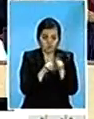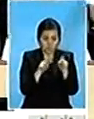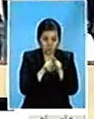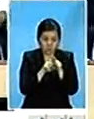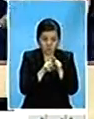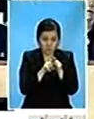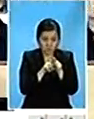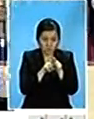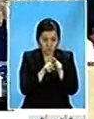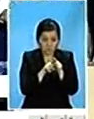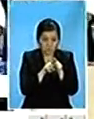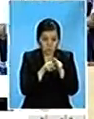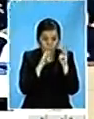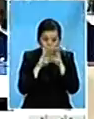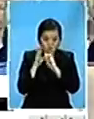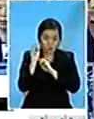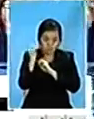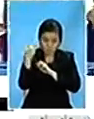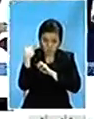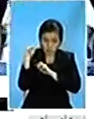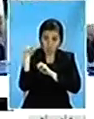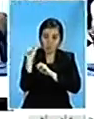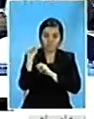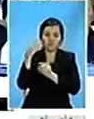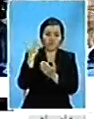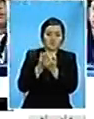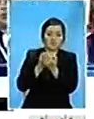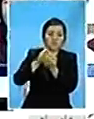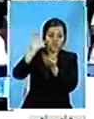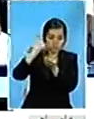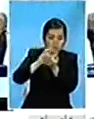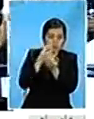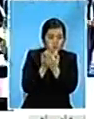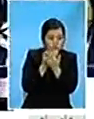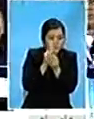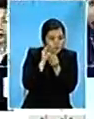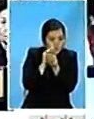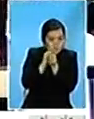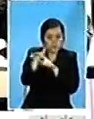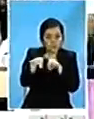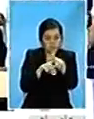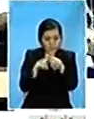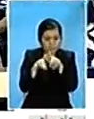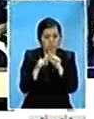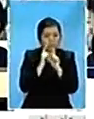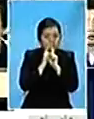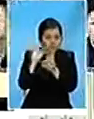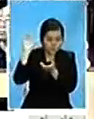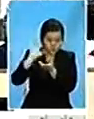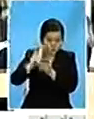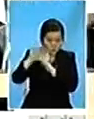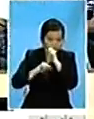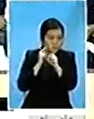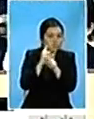การที่ดีมีประโยชน์เช่นเรื่องของกองทุนการออมแห่งชาติซึ่งในการพิจารณางบประมาณประจำปีนี้นะครับเราก็